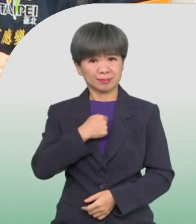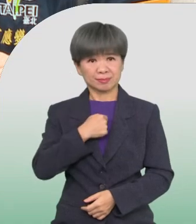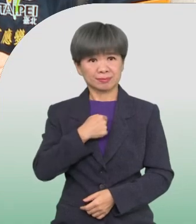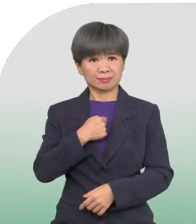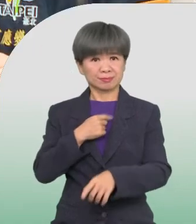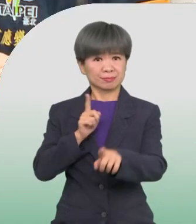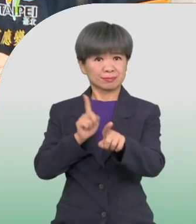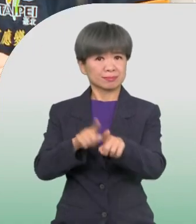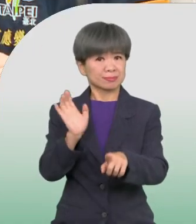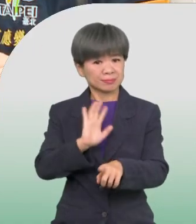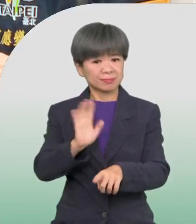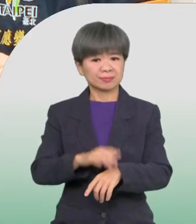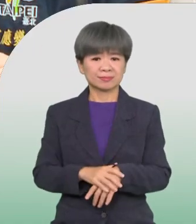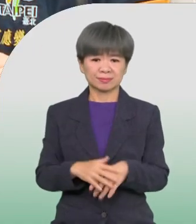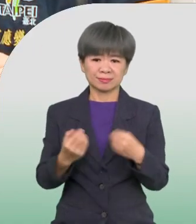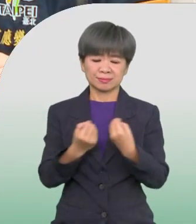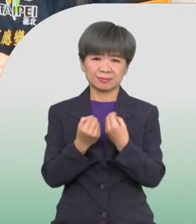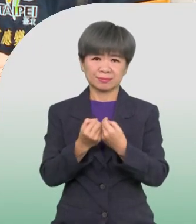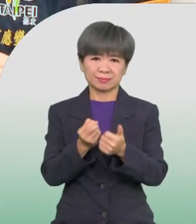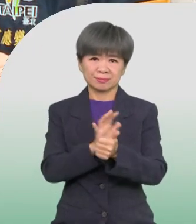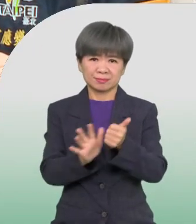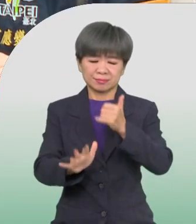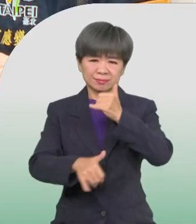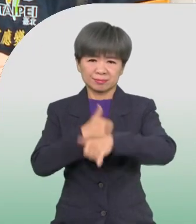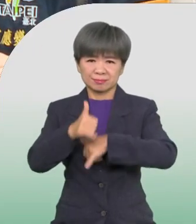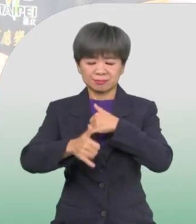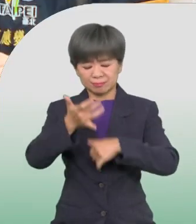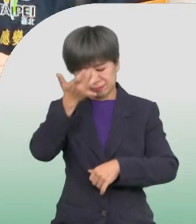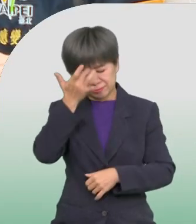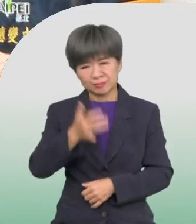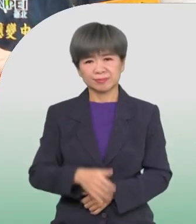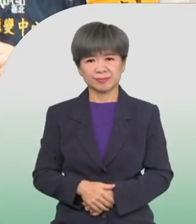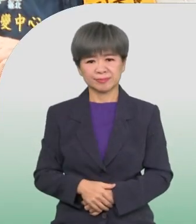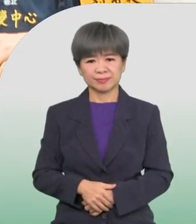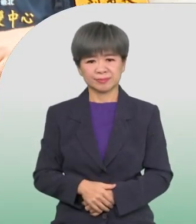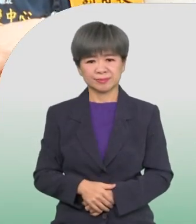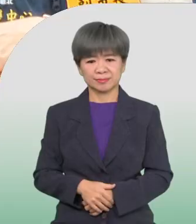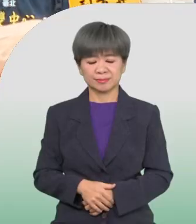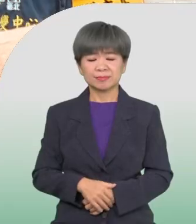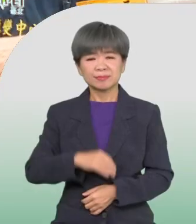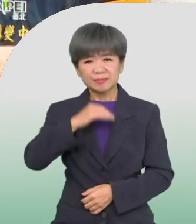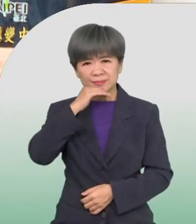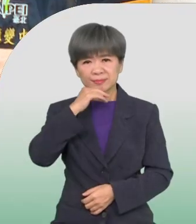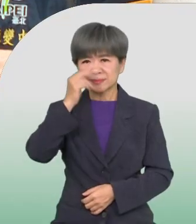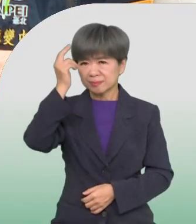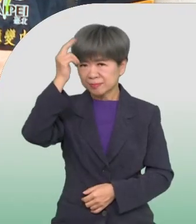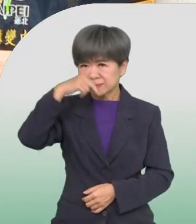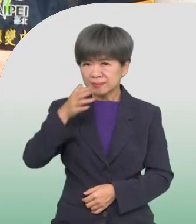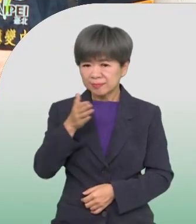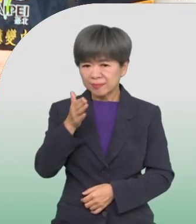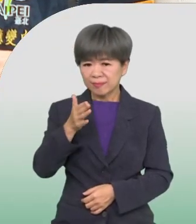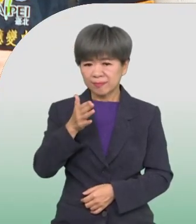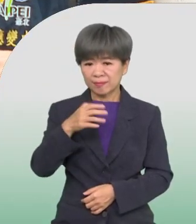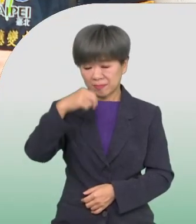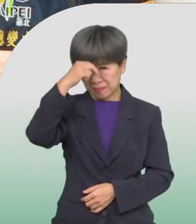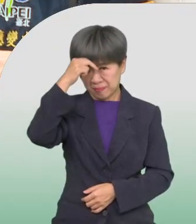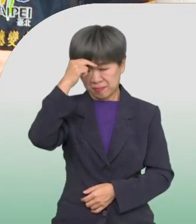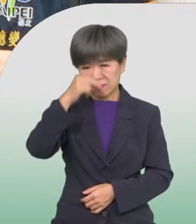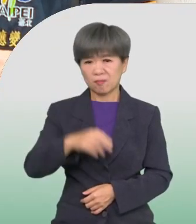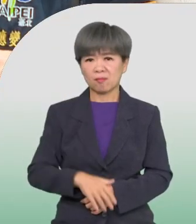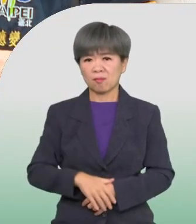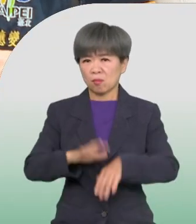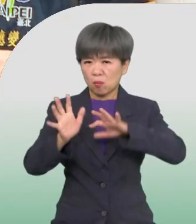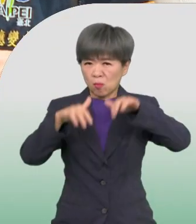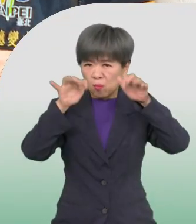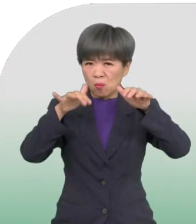没有同步，这样子造成生活上面极大的困扰。今天傍晚左右，以及下午开始就会